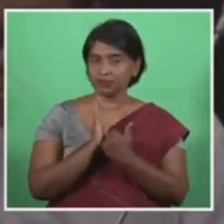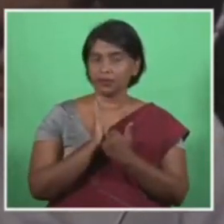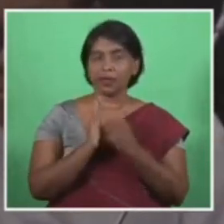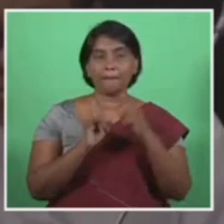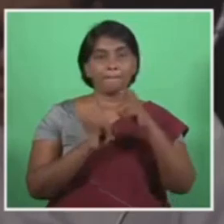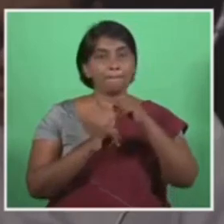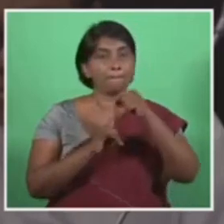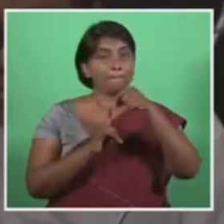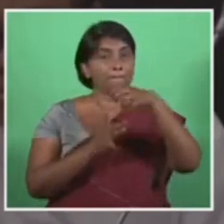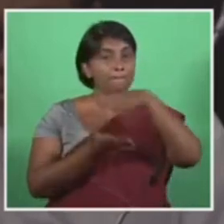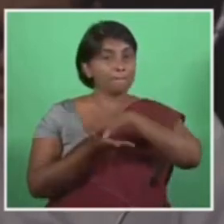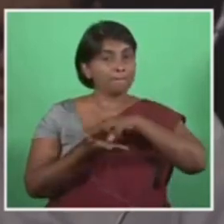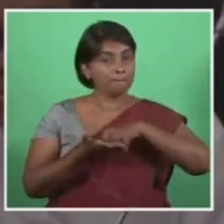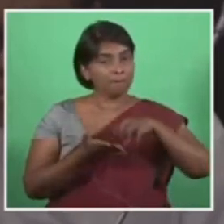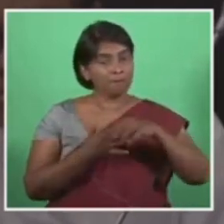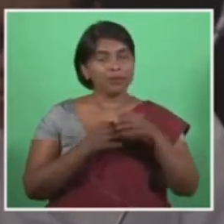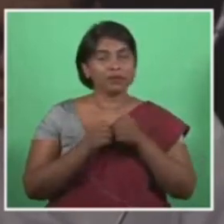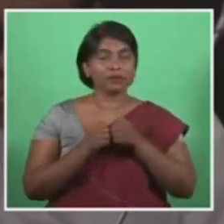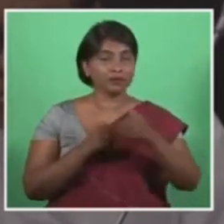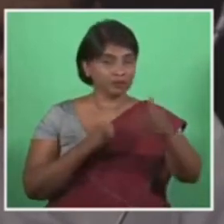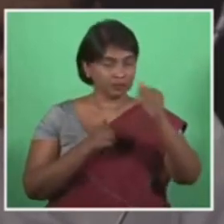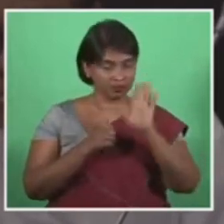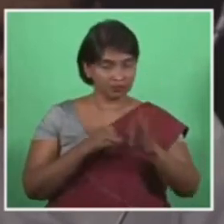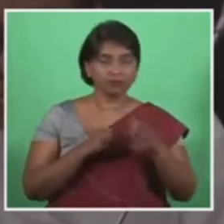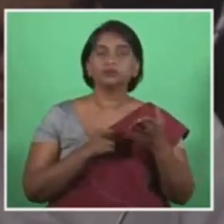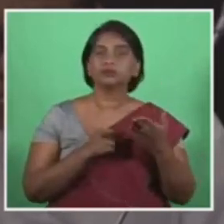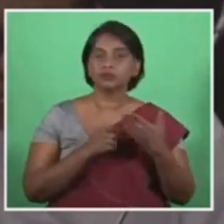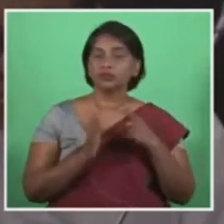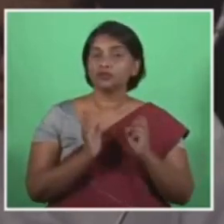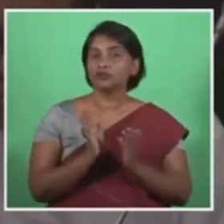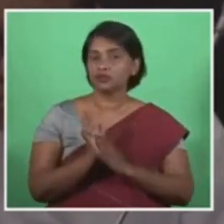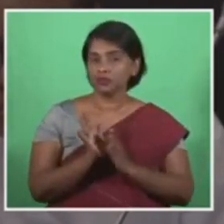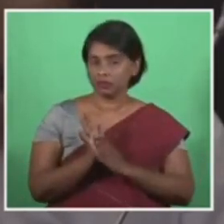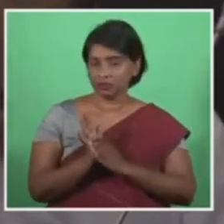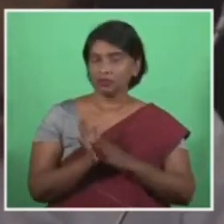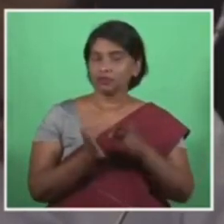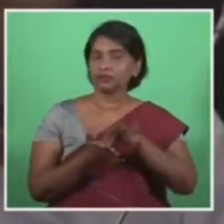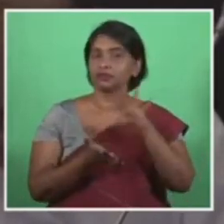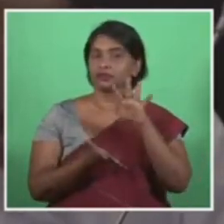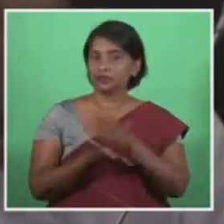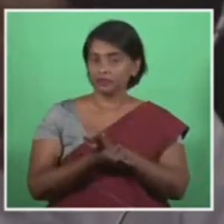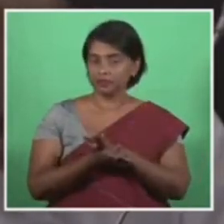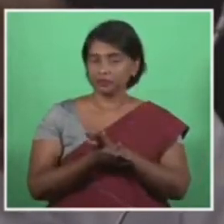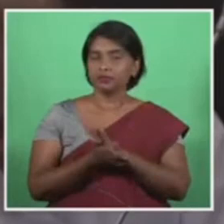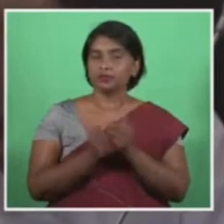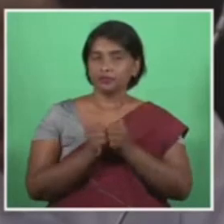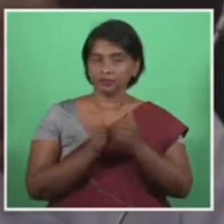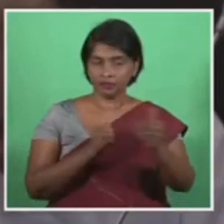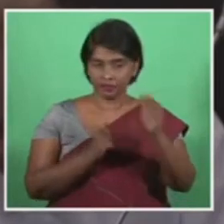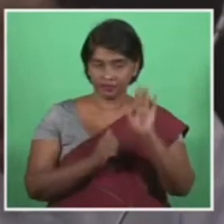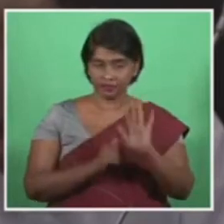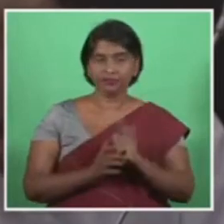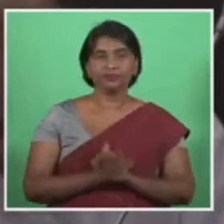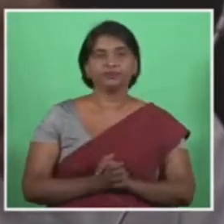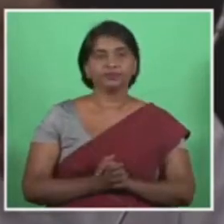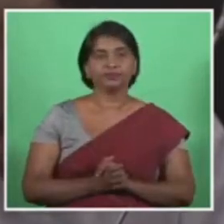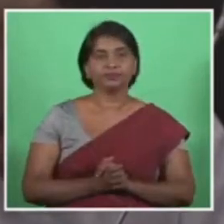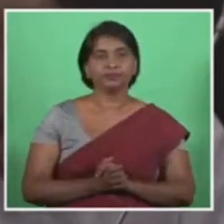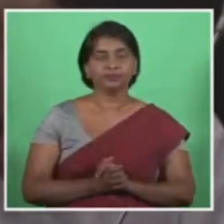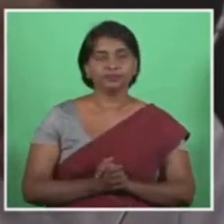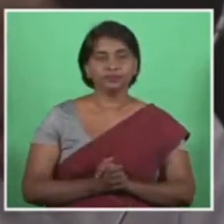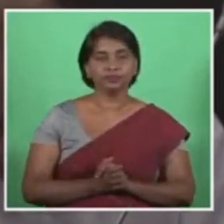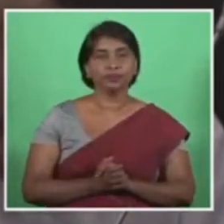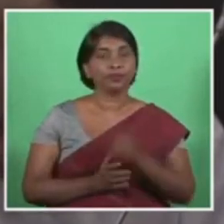ප්‍රාදේශීය වශයෙන් පැවැත්වීමට කමිටුව තීරණය කළා වැඩ කරගෙන යනවා